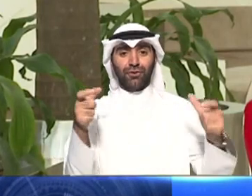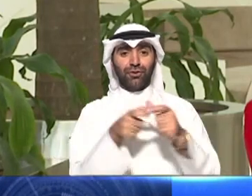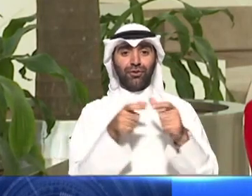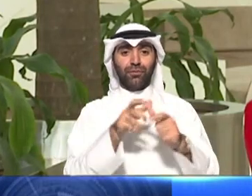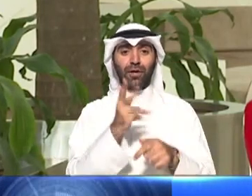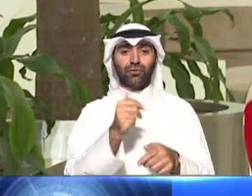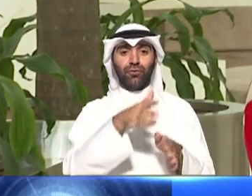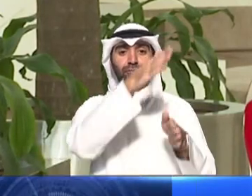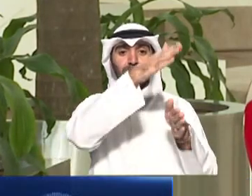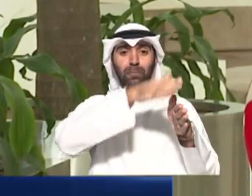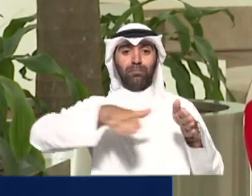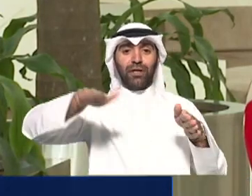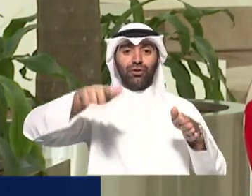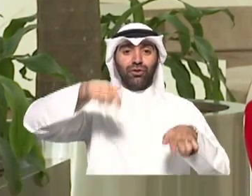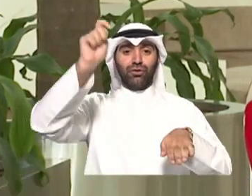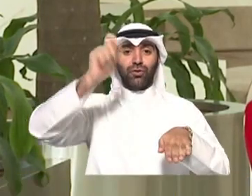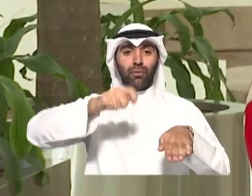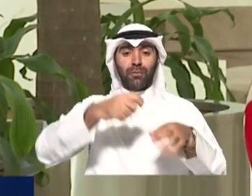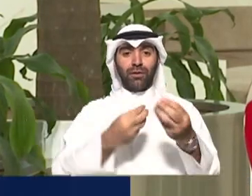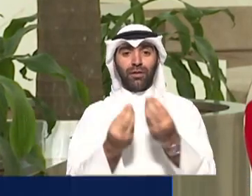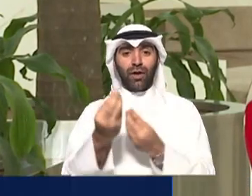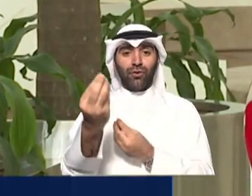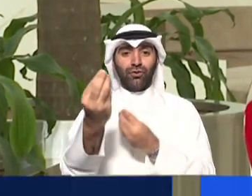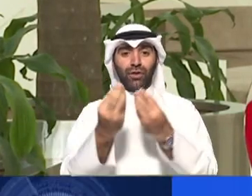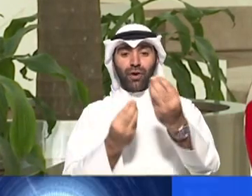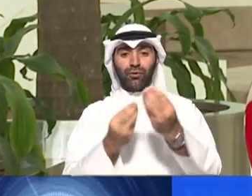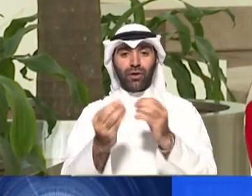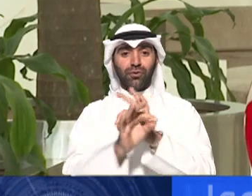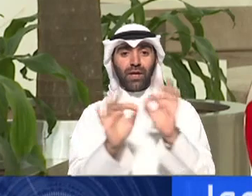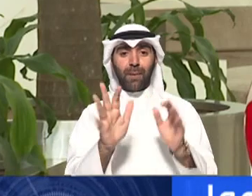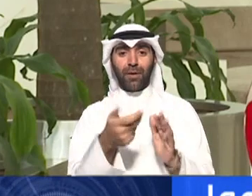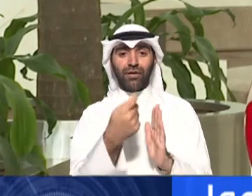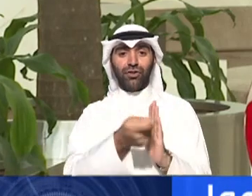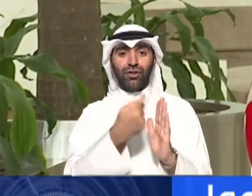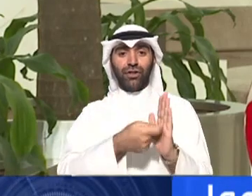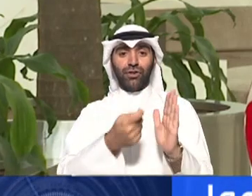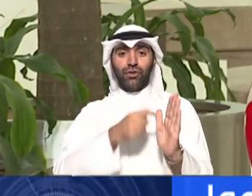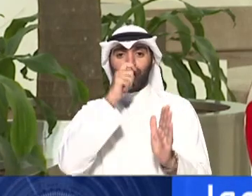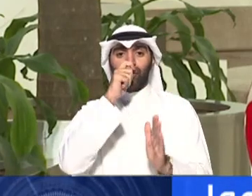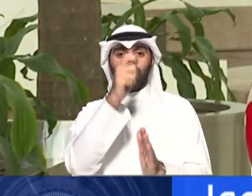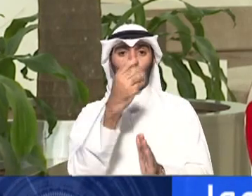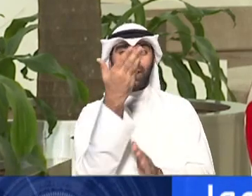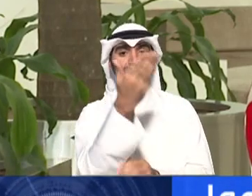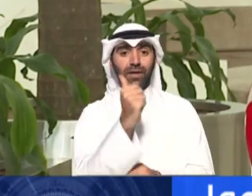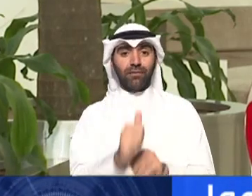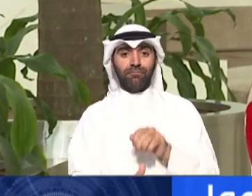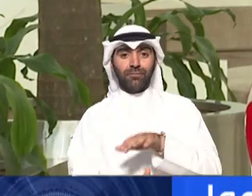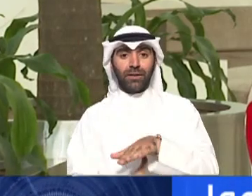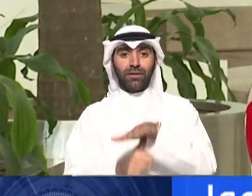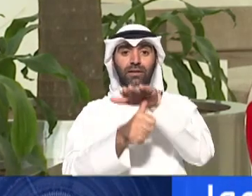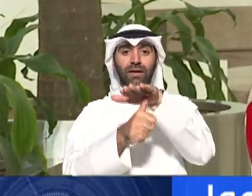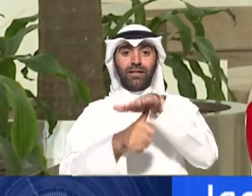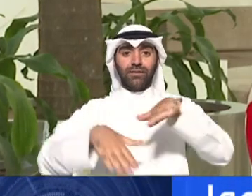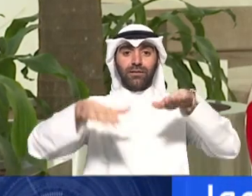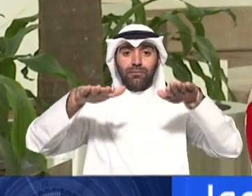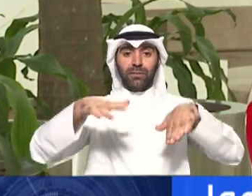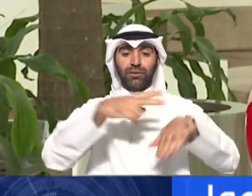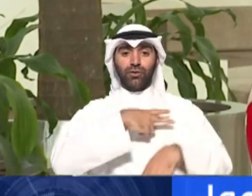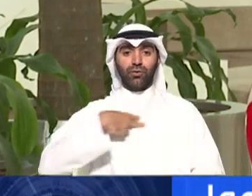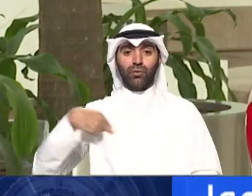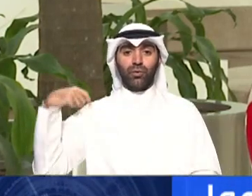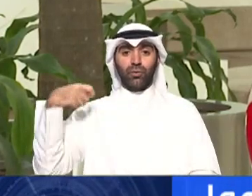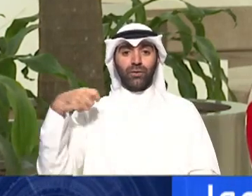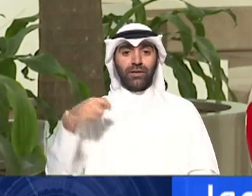مدرج عليها استجوابين لرئيس الوزراء، ومن ثم في مجموعة من القوانين.